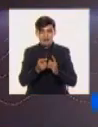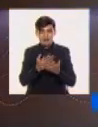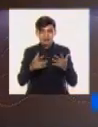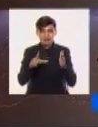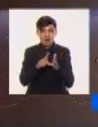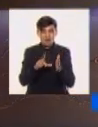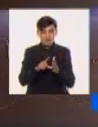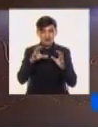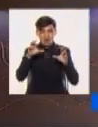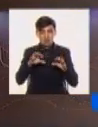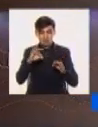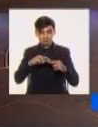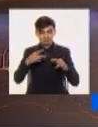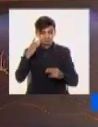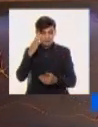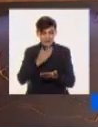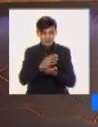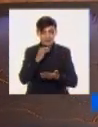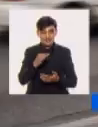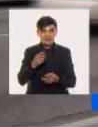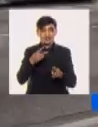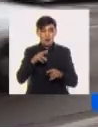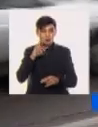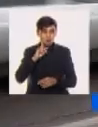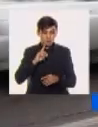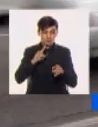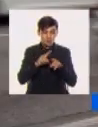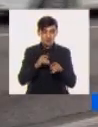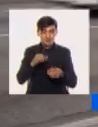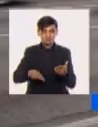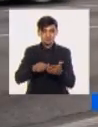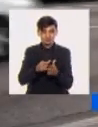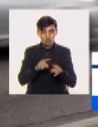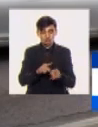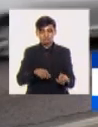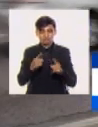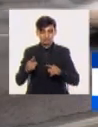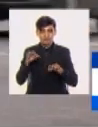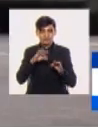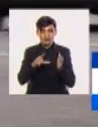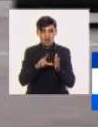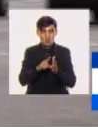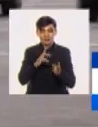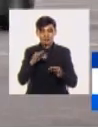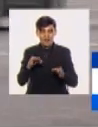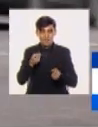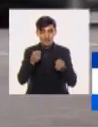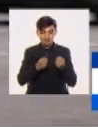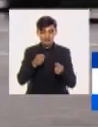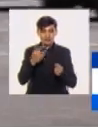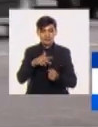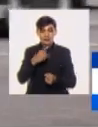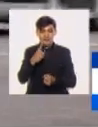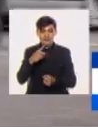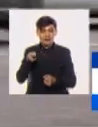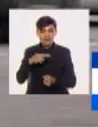налоговом законодательстве. Для удобства плательщиков планируется перенести сроки уплаты налога на транспорт с 31 декабря